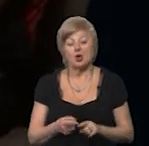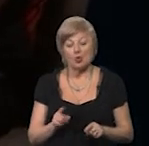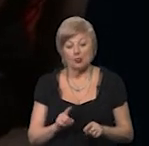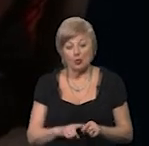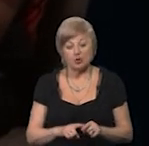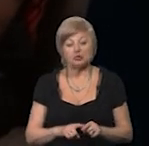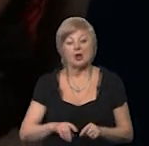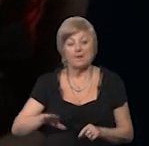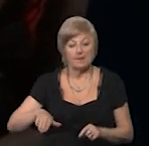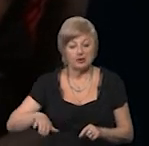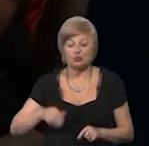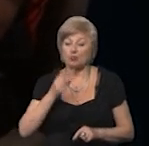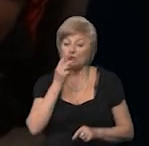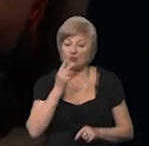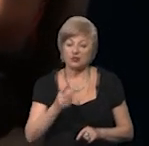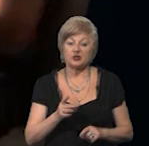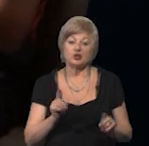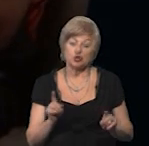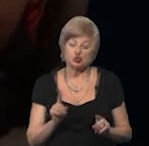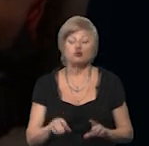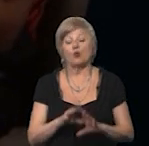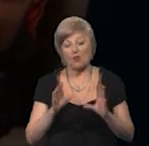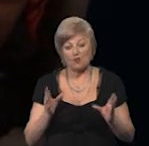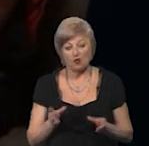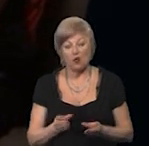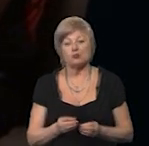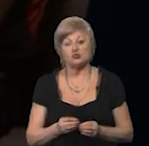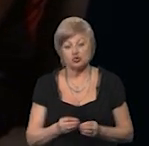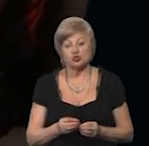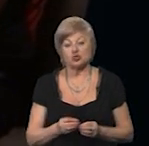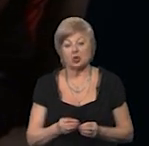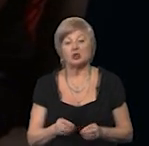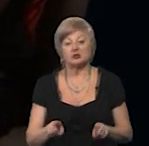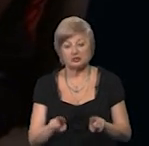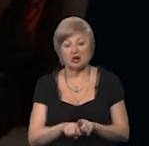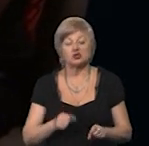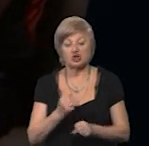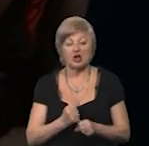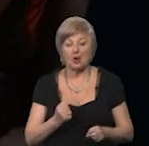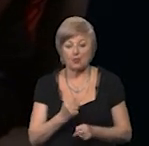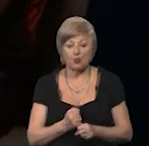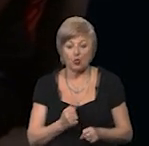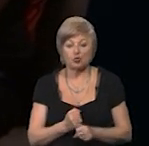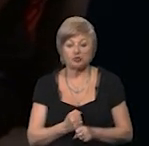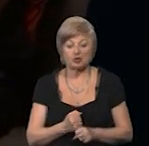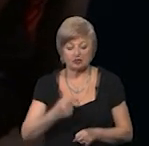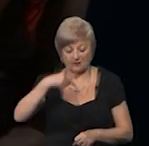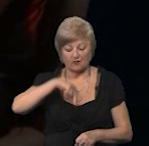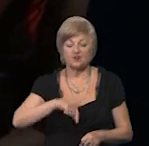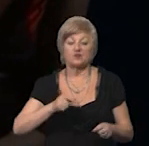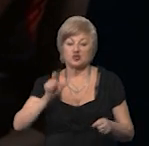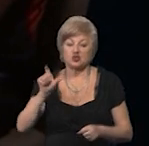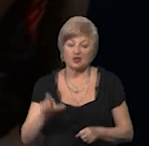але потім вони побачили, що принципи взаємодії природи, вони так само працюють і в тілі людини.